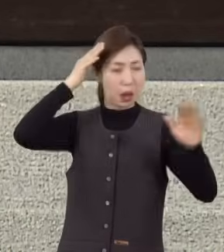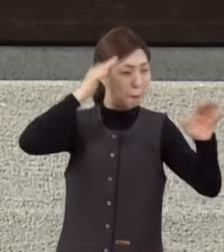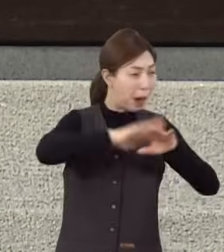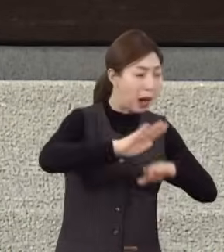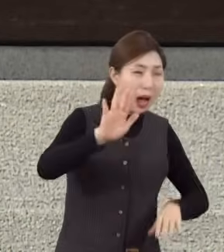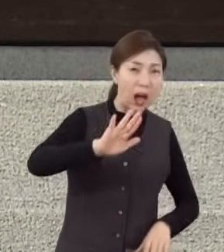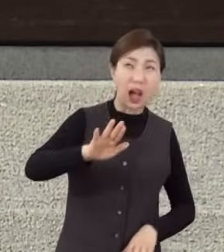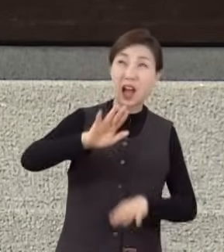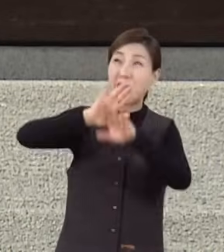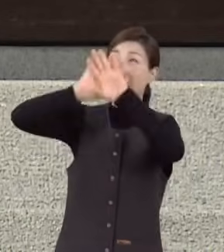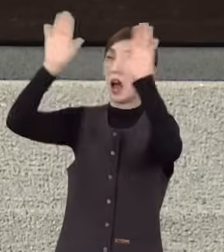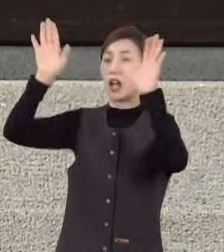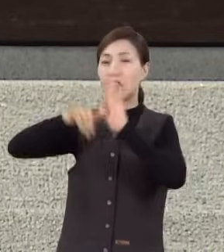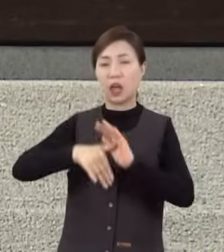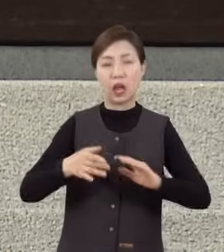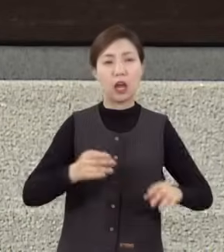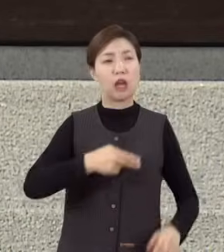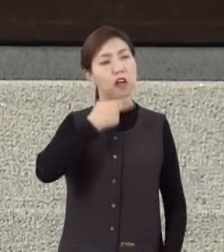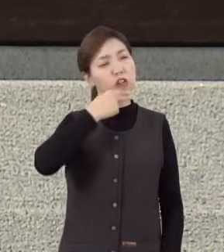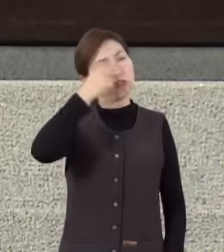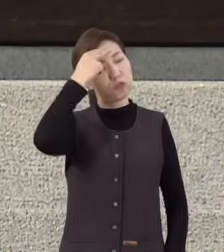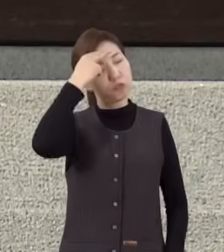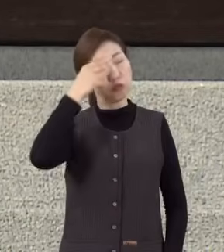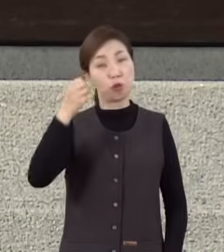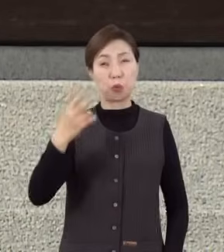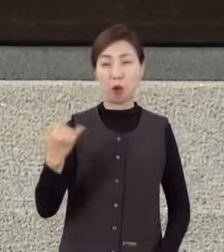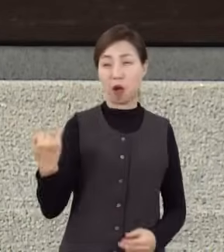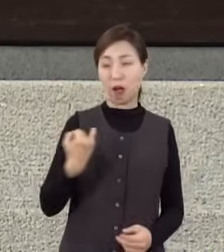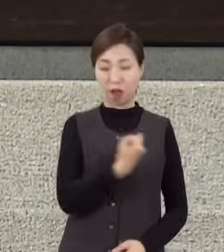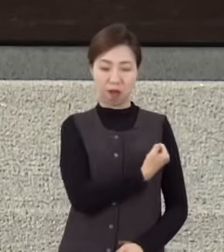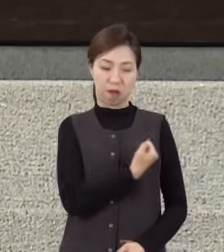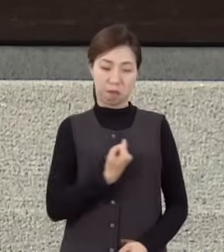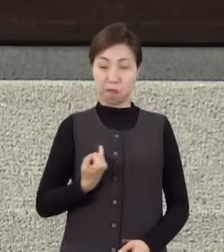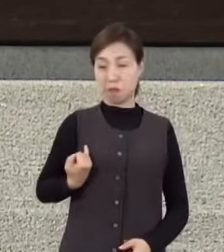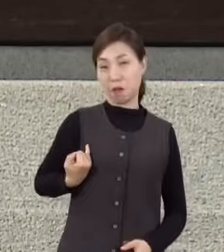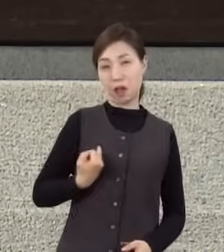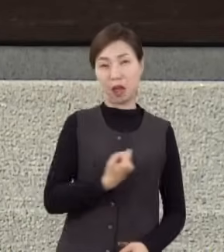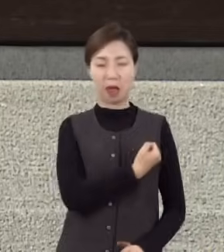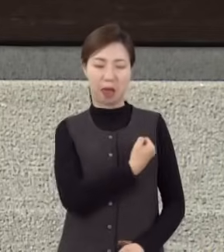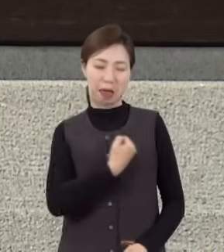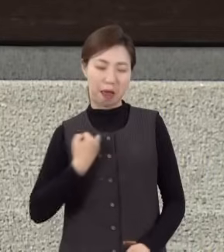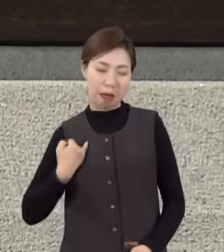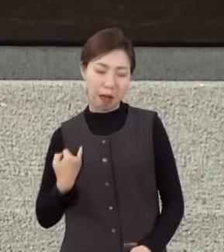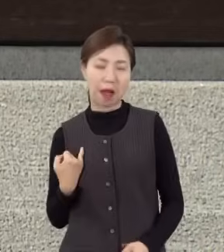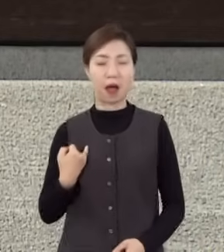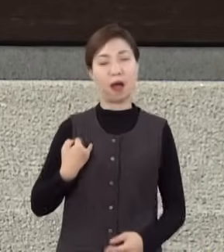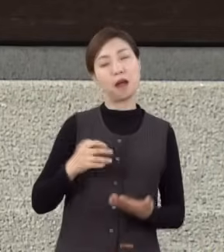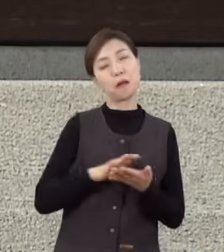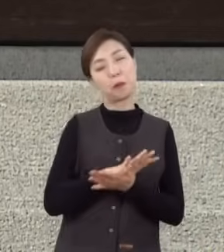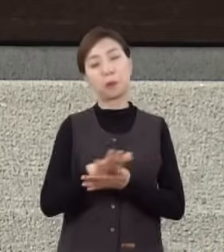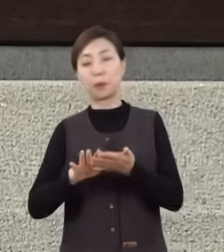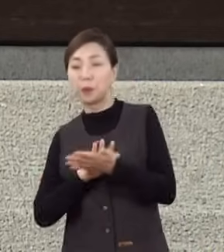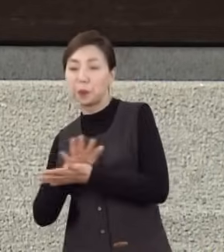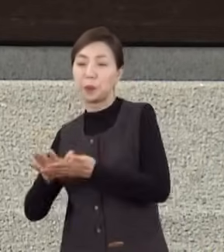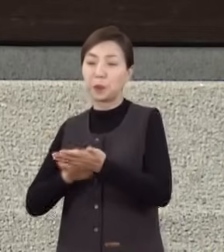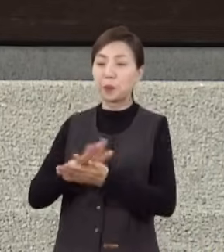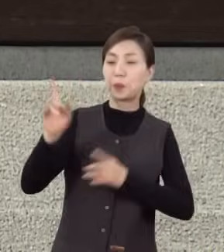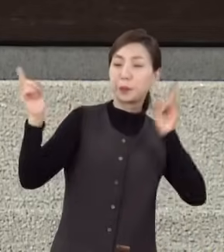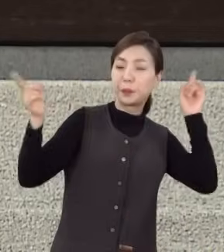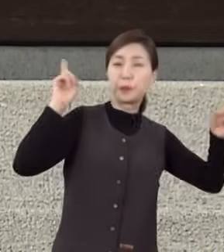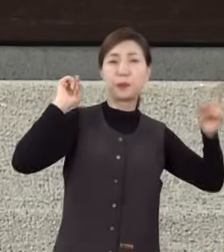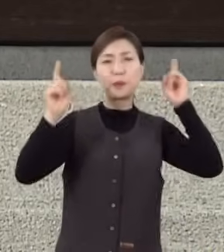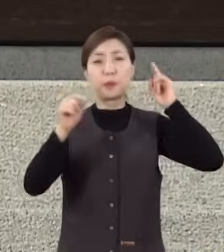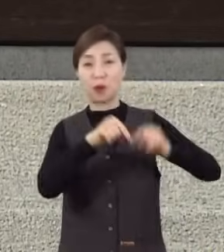불러놓고 수많은 여인들 품에서 띵가띵가띵가 유흥을 즐기고 있었대요. 노세노세 언제